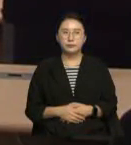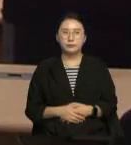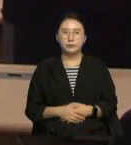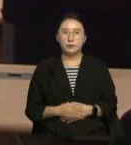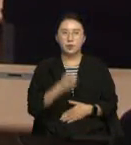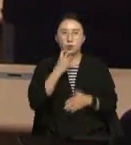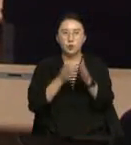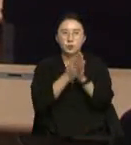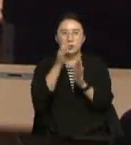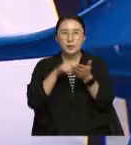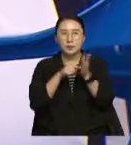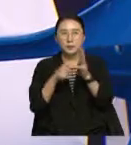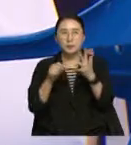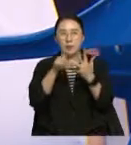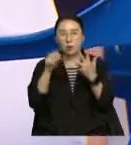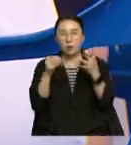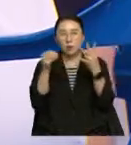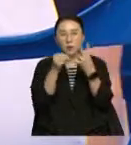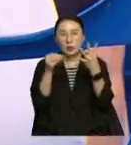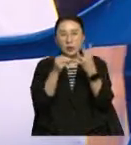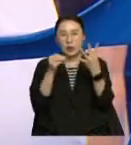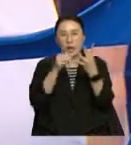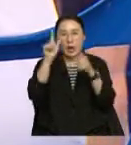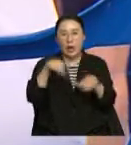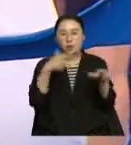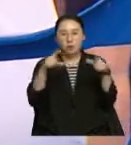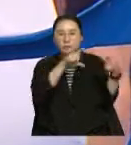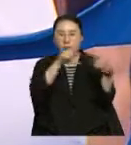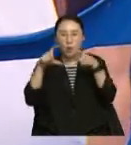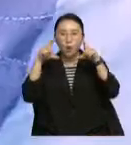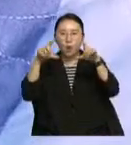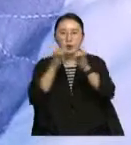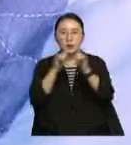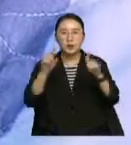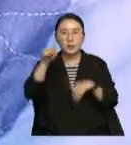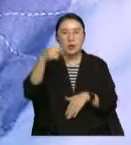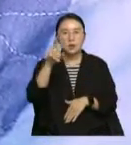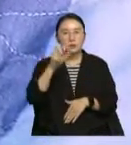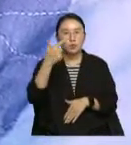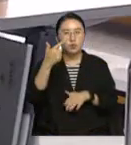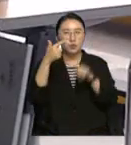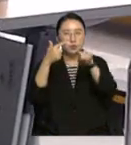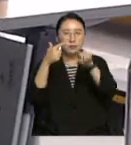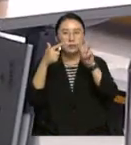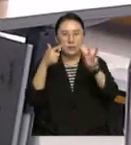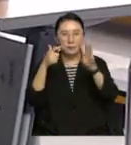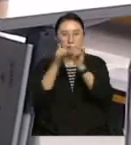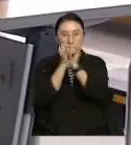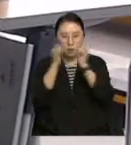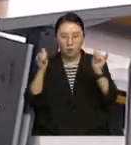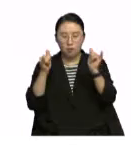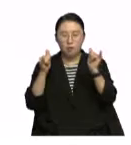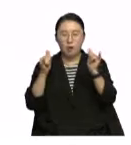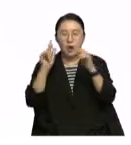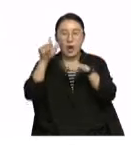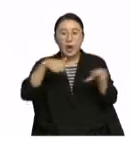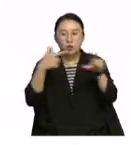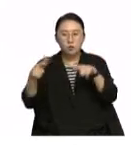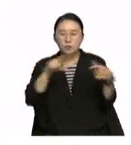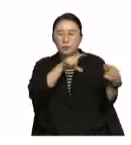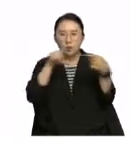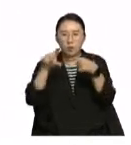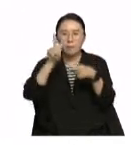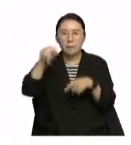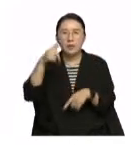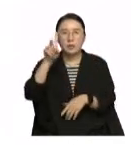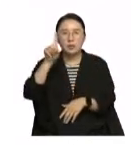서울시가 밝힌 8월 넷째주 하루 평균 코로나 확진 자수는 126.3 명 8월 3째주 하루 편견